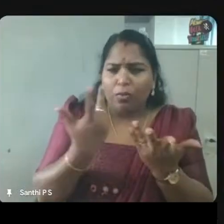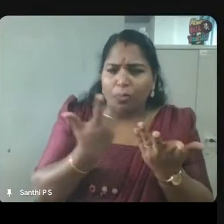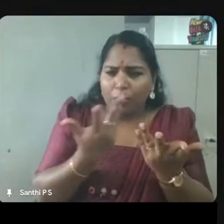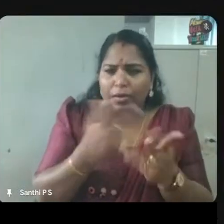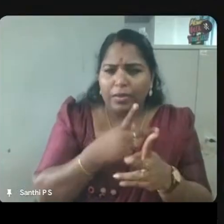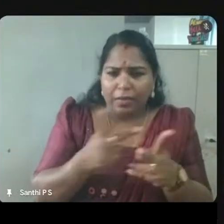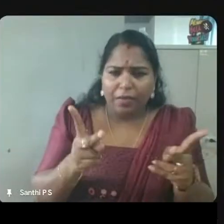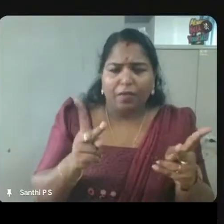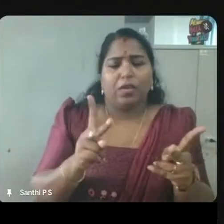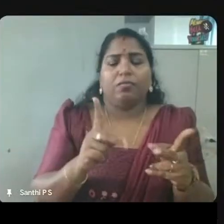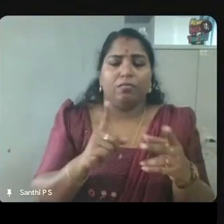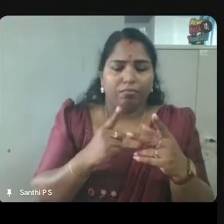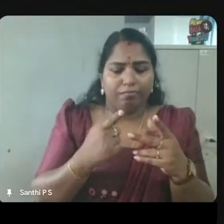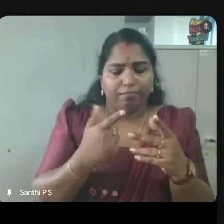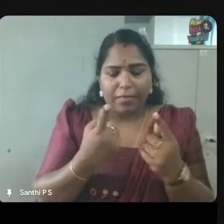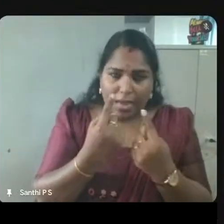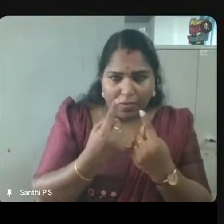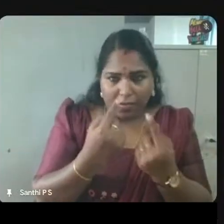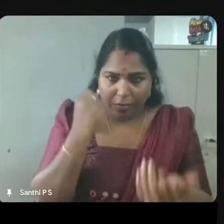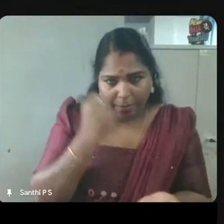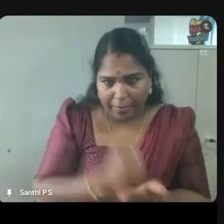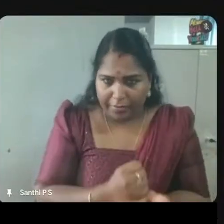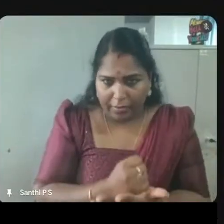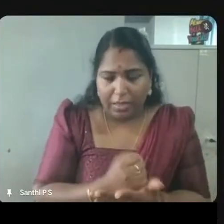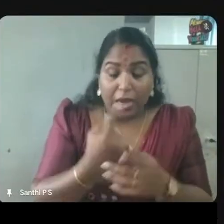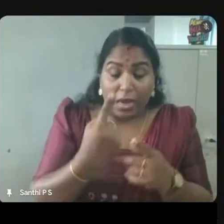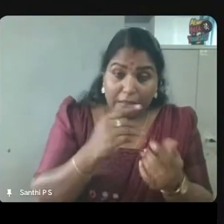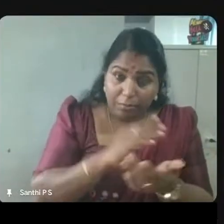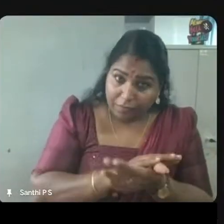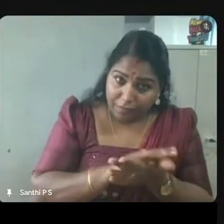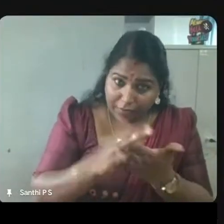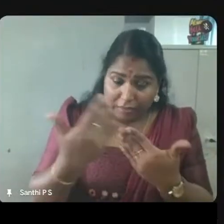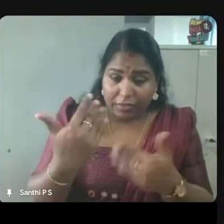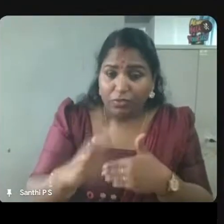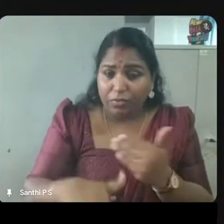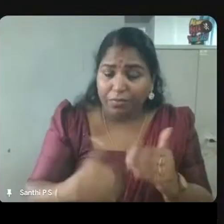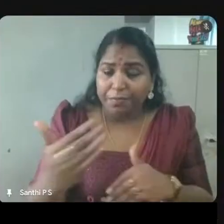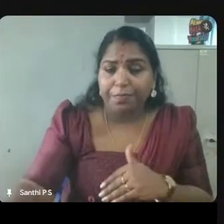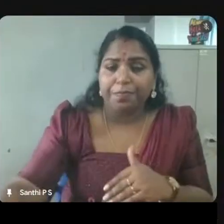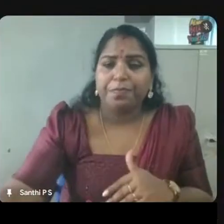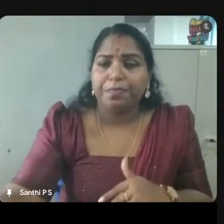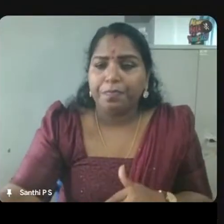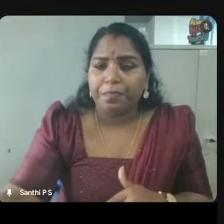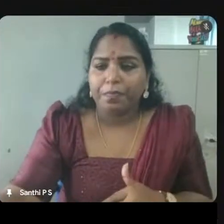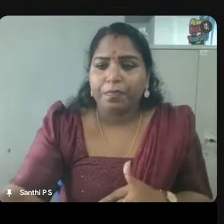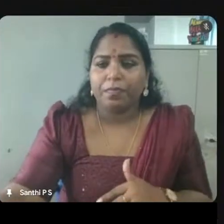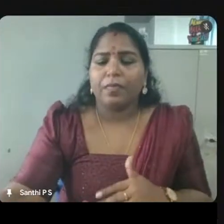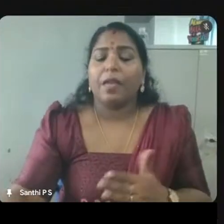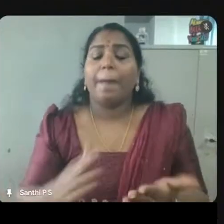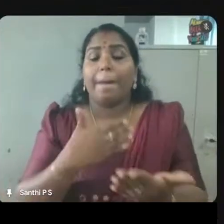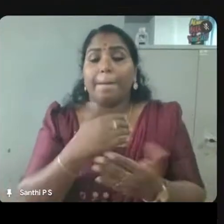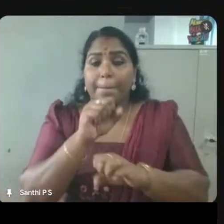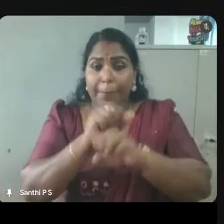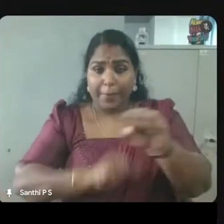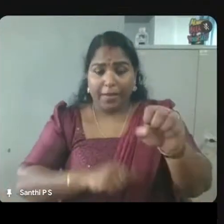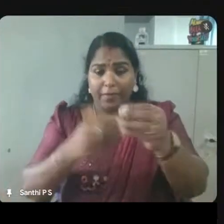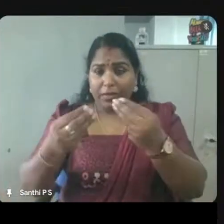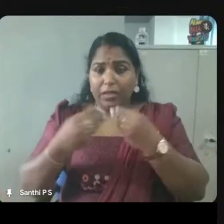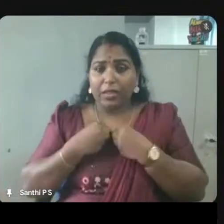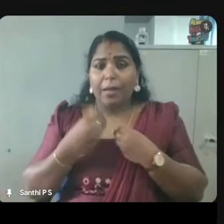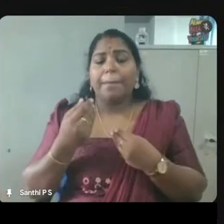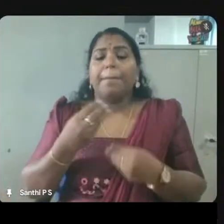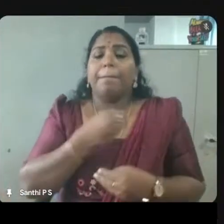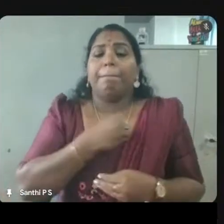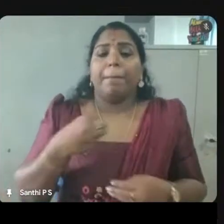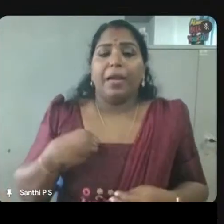ഒരു അസസ്മെന്റ് ചെയ്ത് കഴിഞ്ഞാൽ പോലും നിങ്ങളെ അത് സർട്ടിഫിക്കറ്റ് തരുന്നത് ഡിസബിലിറ്റി ബോർഡ്, നമ്മുടെ മെഡിക്കൽ ബോർഡാണ്. അത്